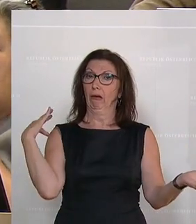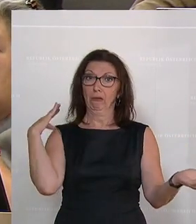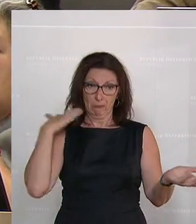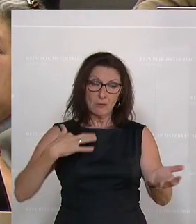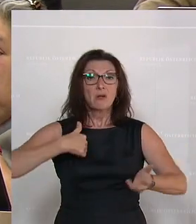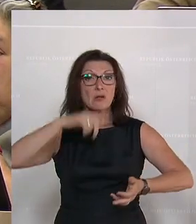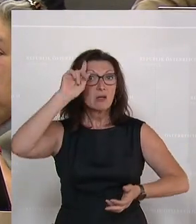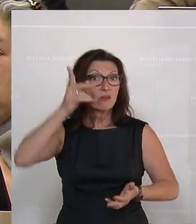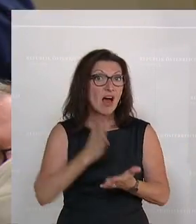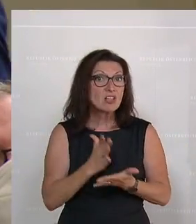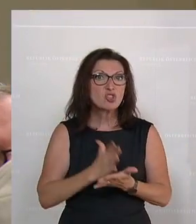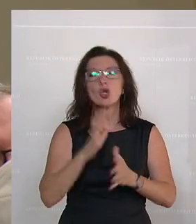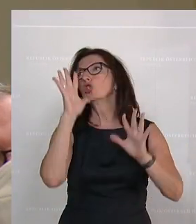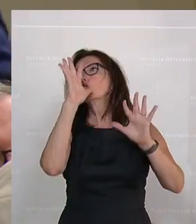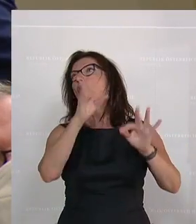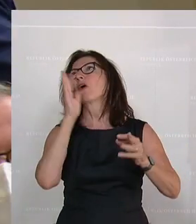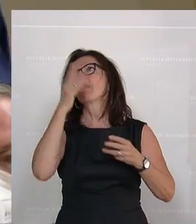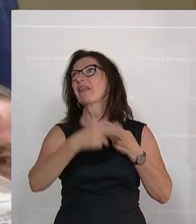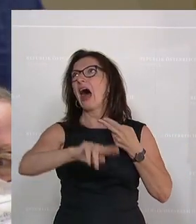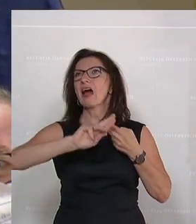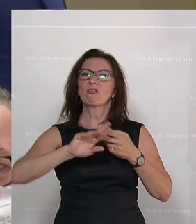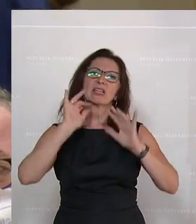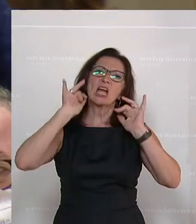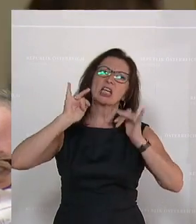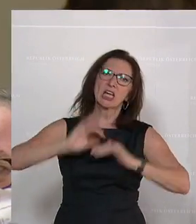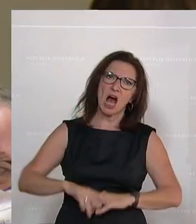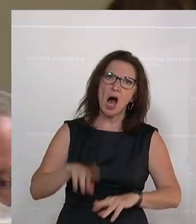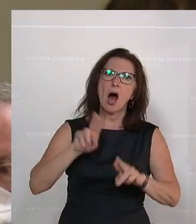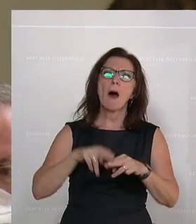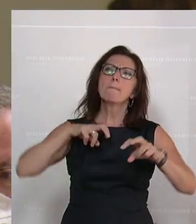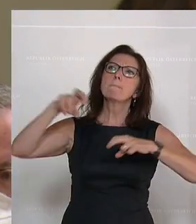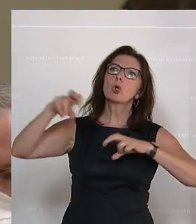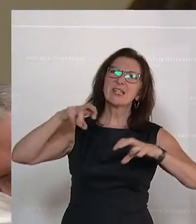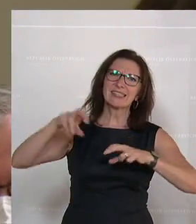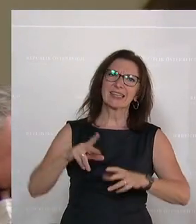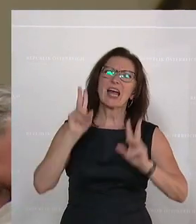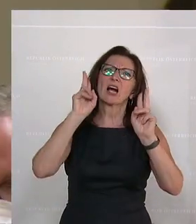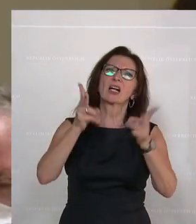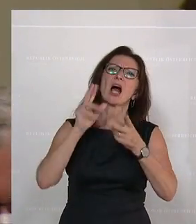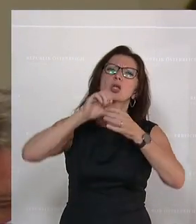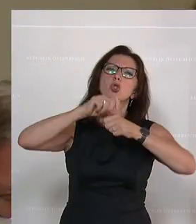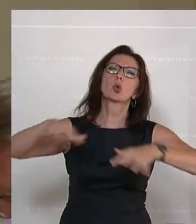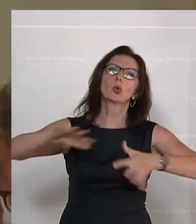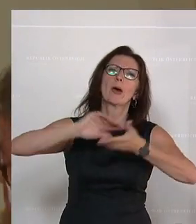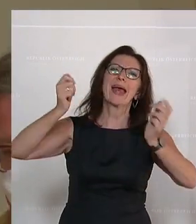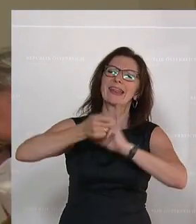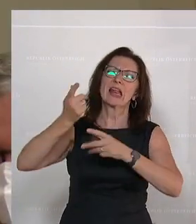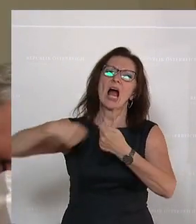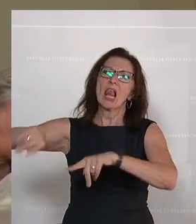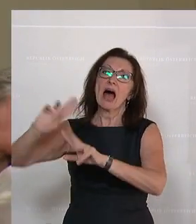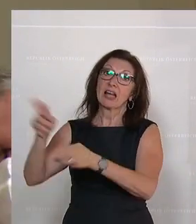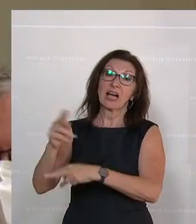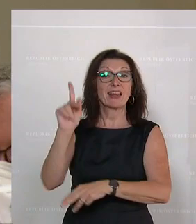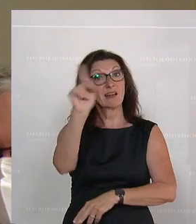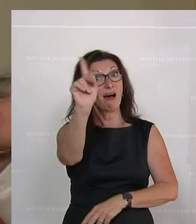es kommt der ford das argument ja aber die bundesregierung könnte das strukturelle änderungen setzen dass keine länder nicht leider leider auch